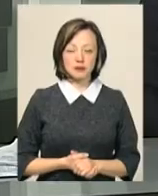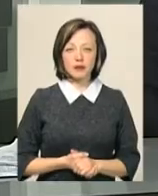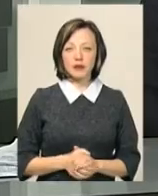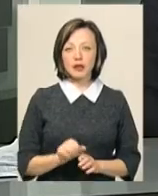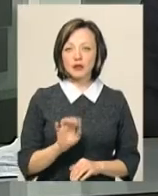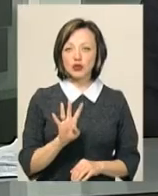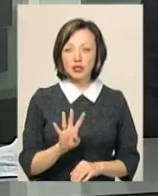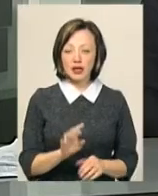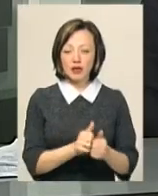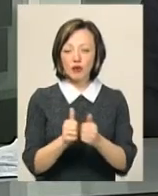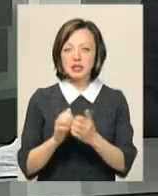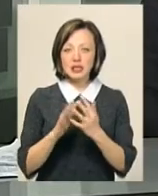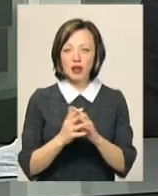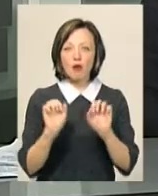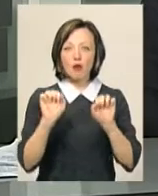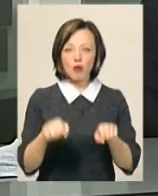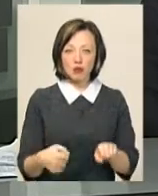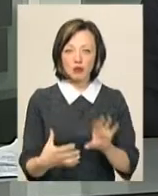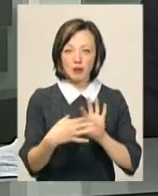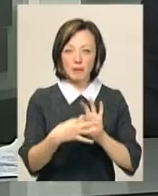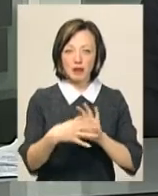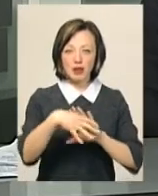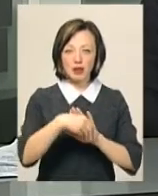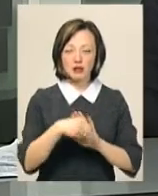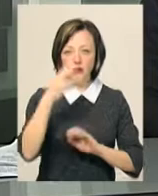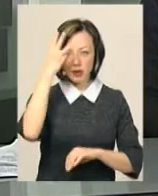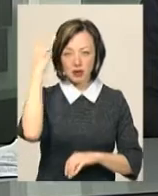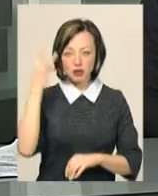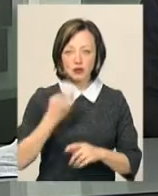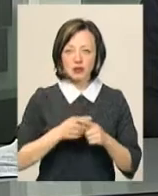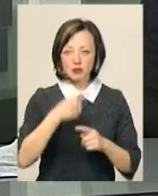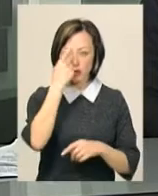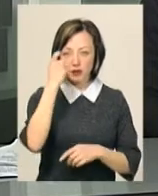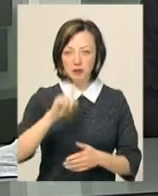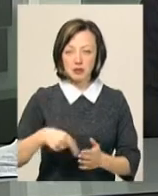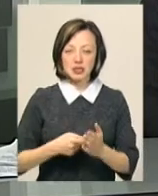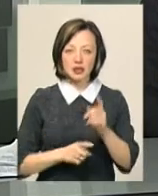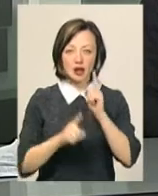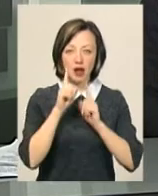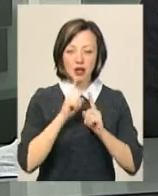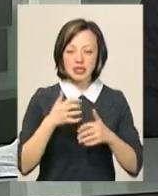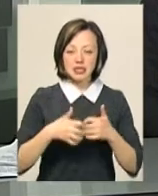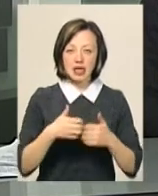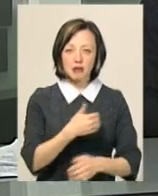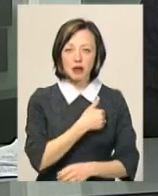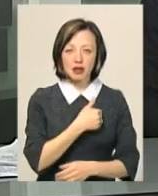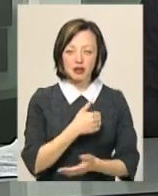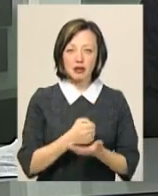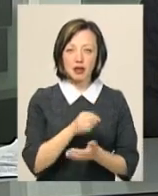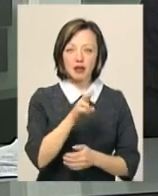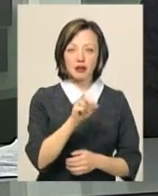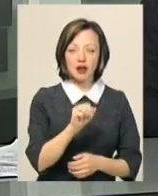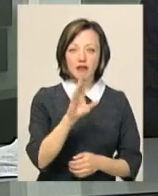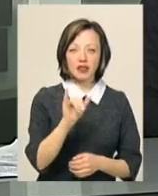Чотири навколишніх села можуть приєднатися до обласного центру. Про це повідомили у Хмельницькій міській раді. Серед претендентів –